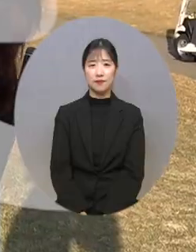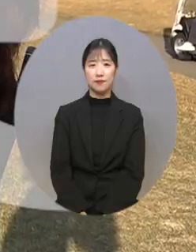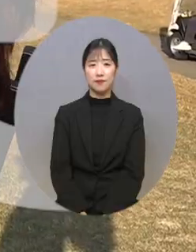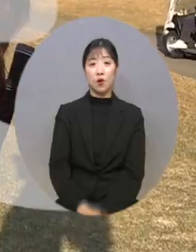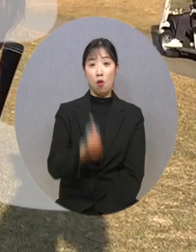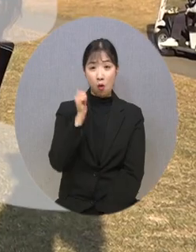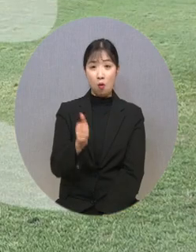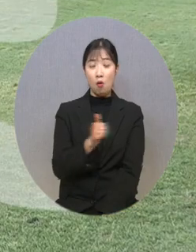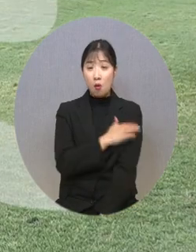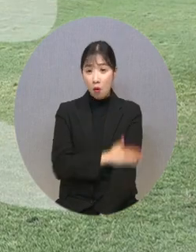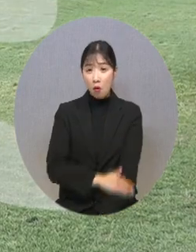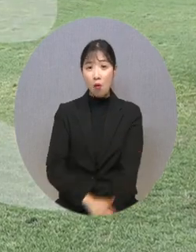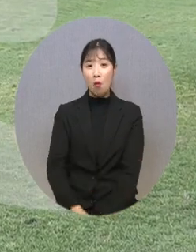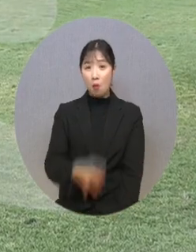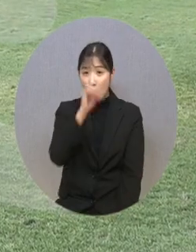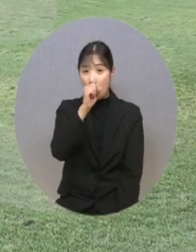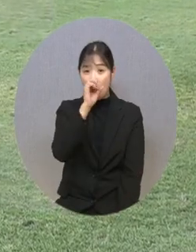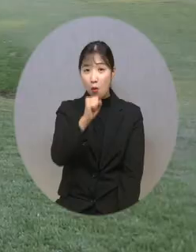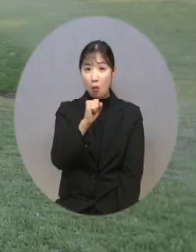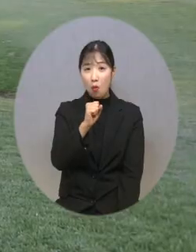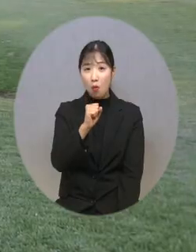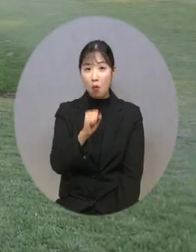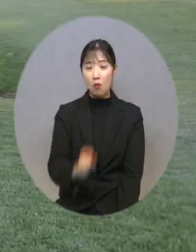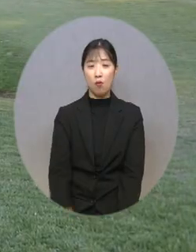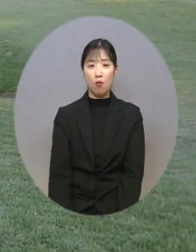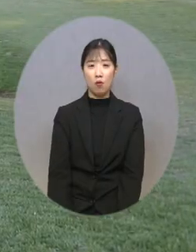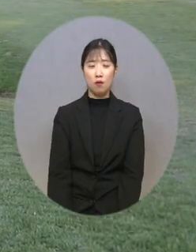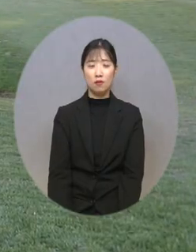샷! 샷! 아, 좋아요. 올라간다.